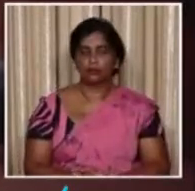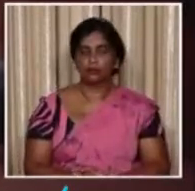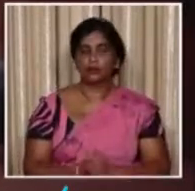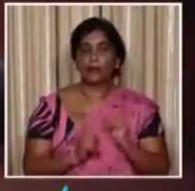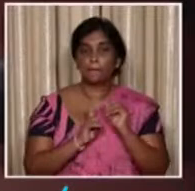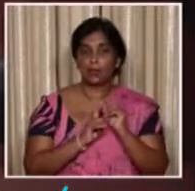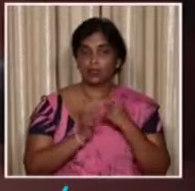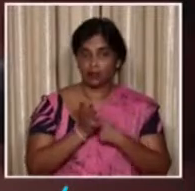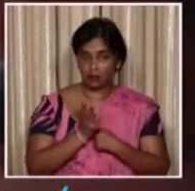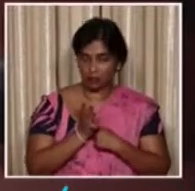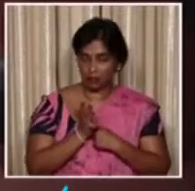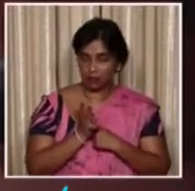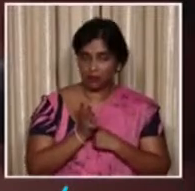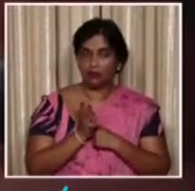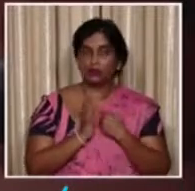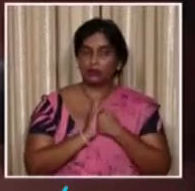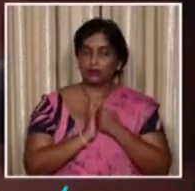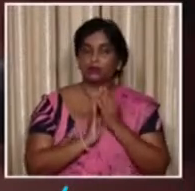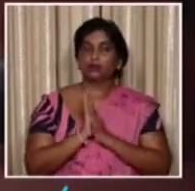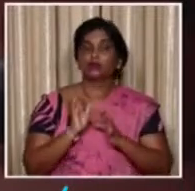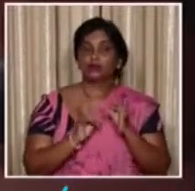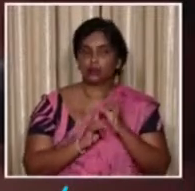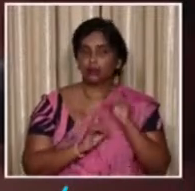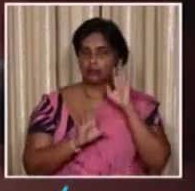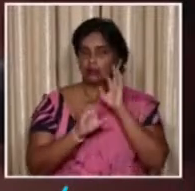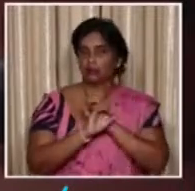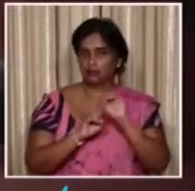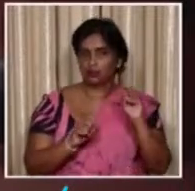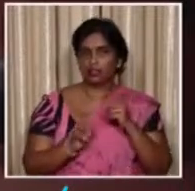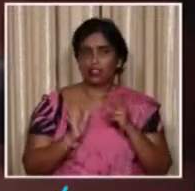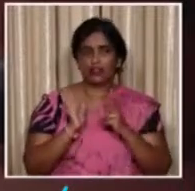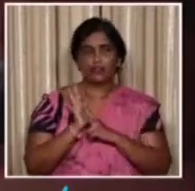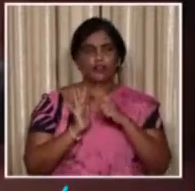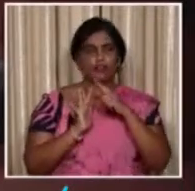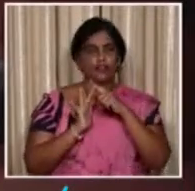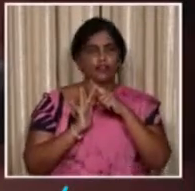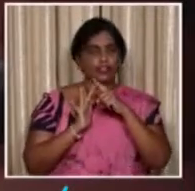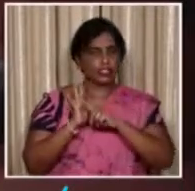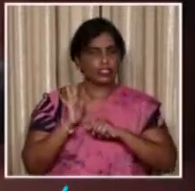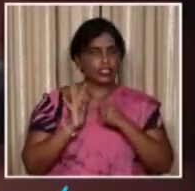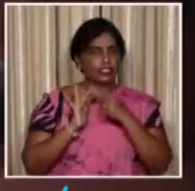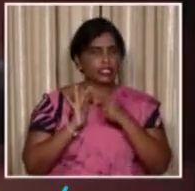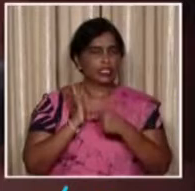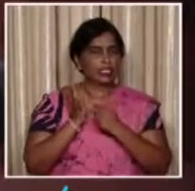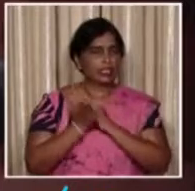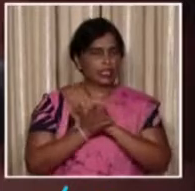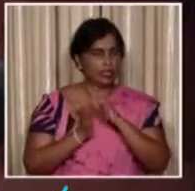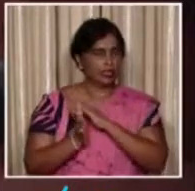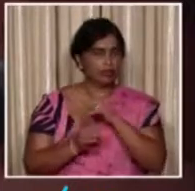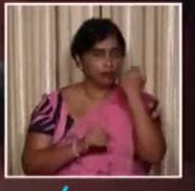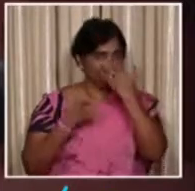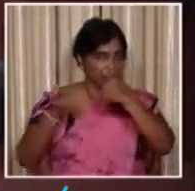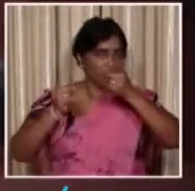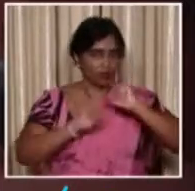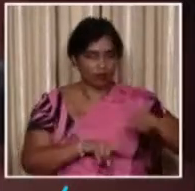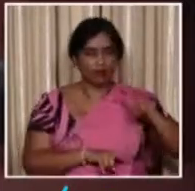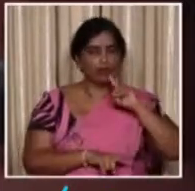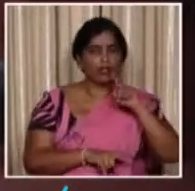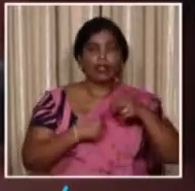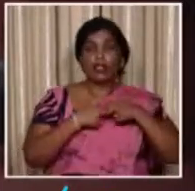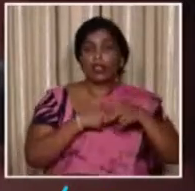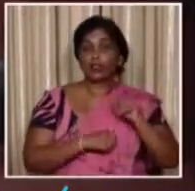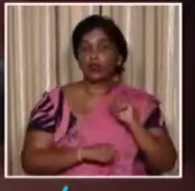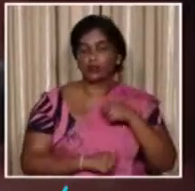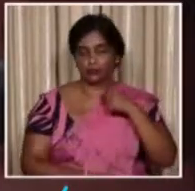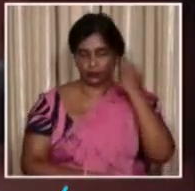प्रसन्न रणतुंग गरु अमात्यवरया यम प्रकाशयक् कर अपे विजिधेरत् मंत्रितुमागे प्रकाशयन् पासुव मा दन्नो एकट हेतुने मोकद्द